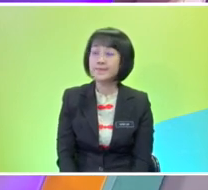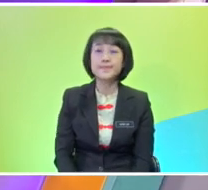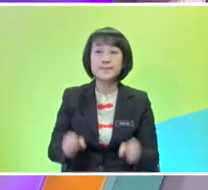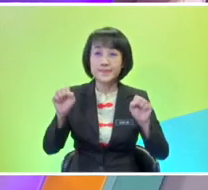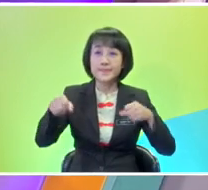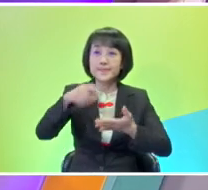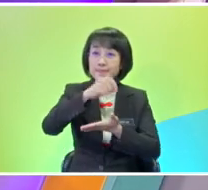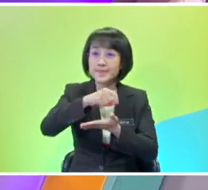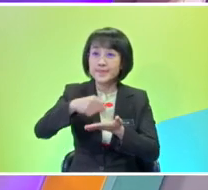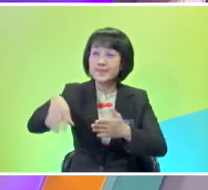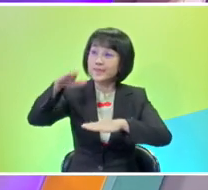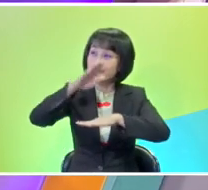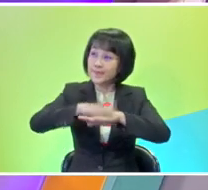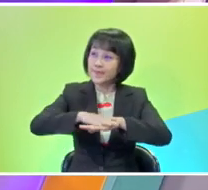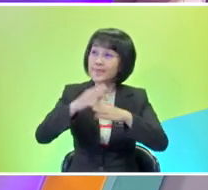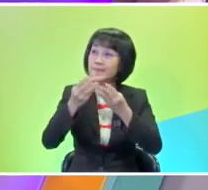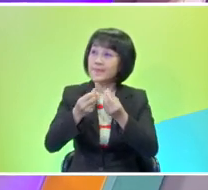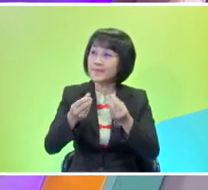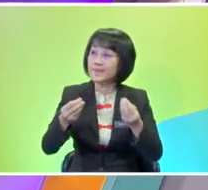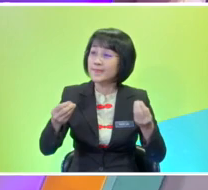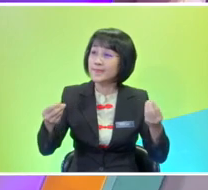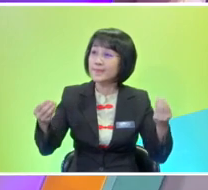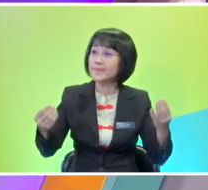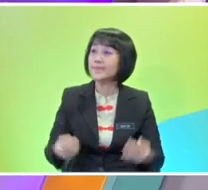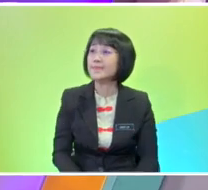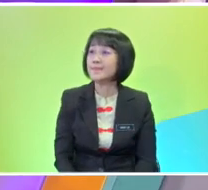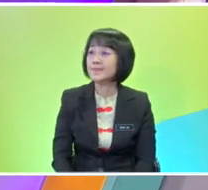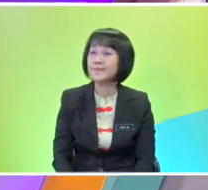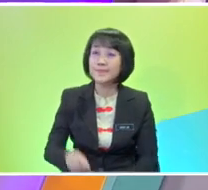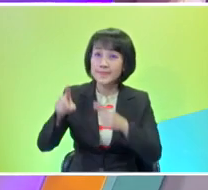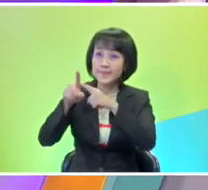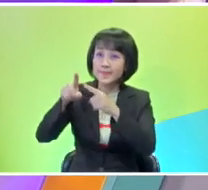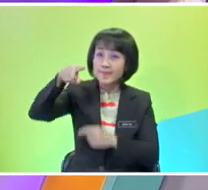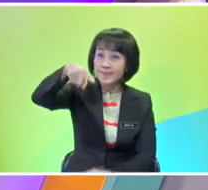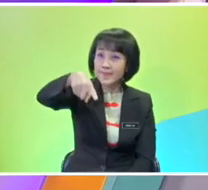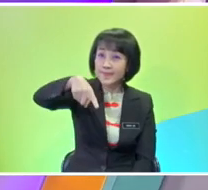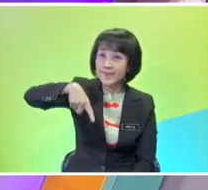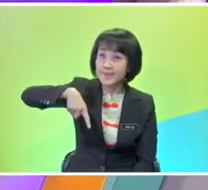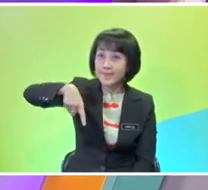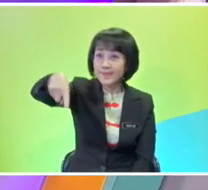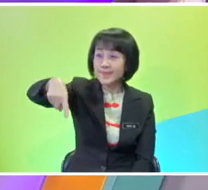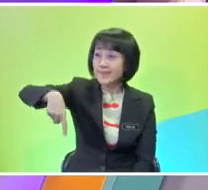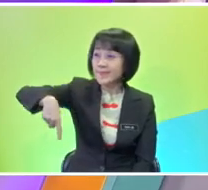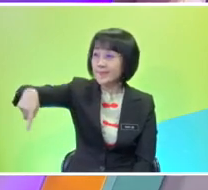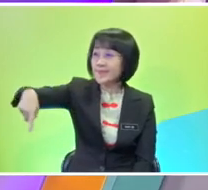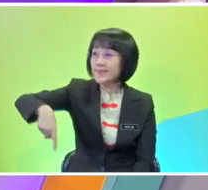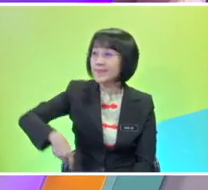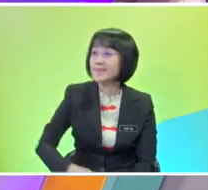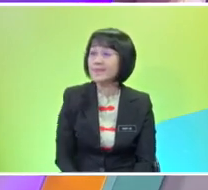pasir menulis data pasti dengan menggunakan jari oke contoh istana